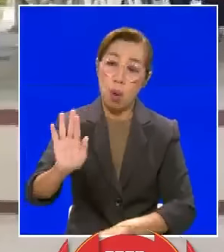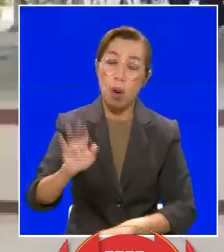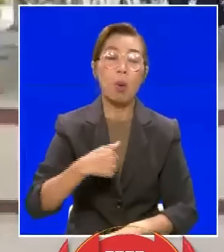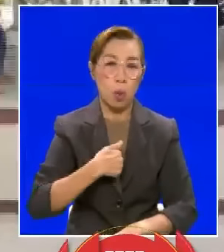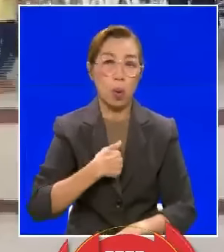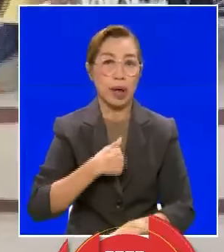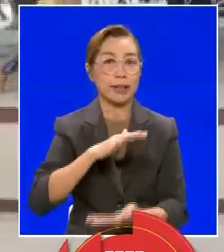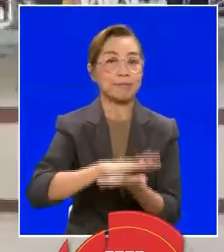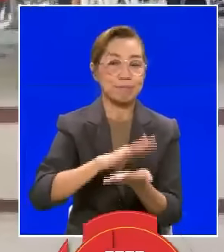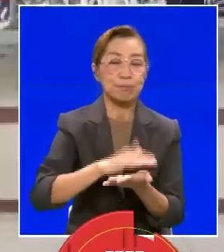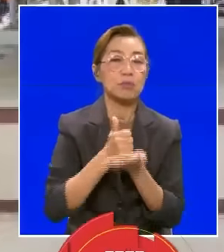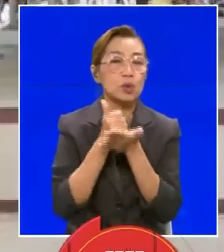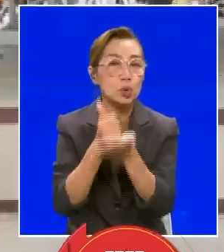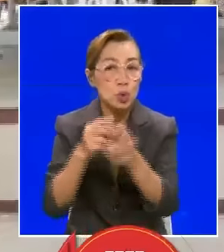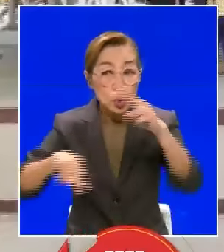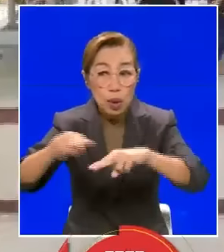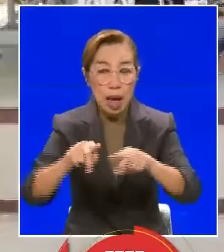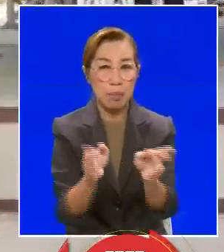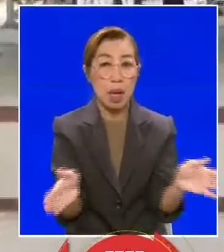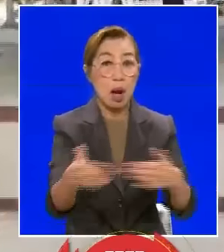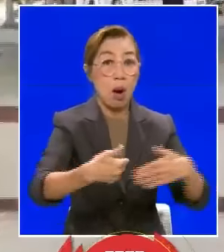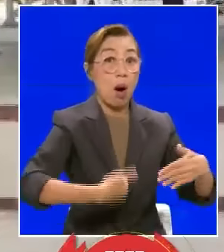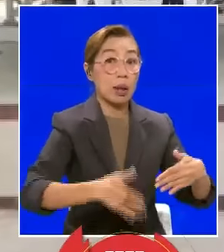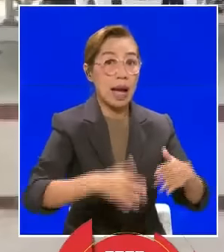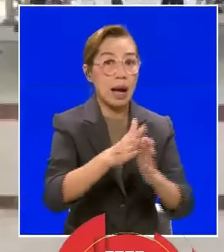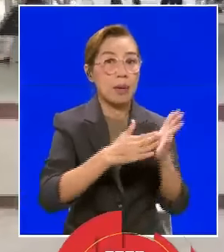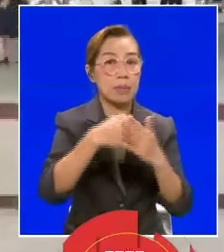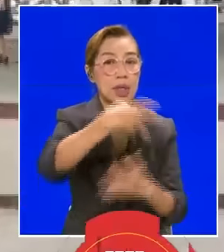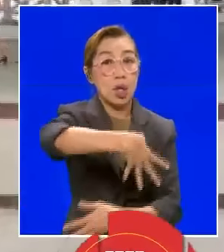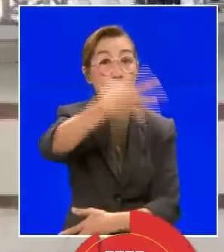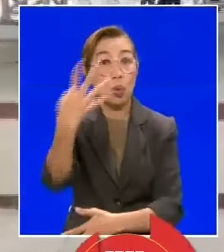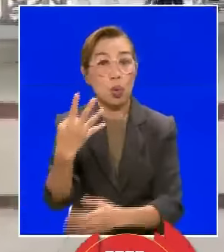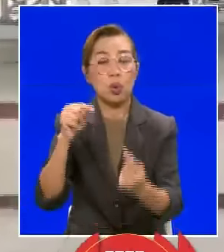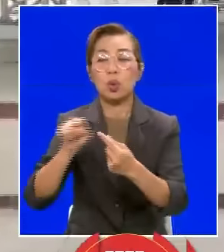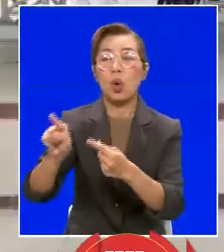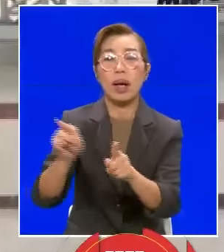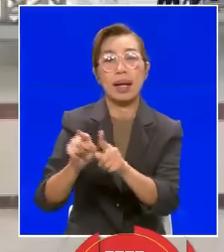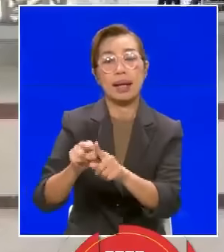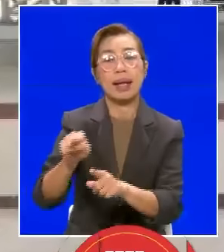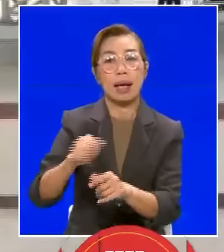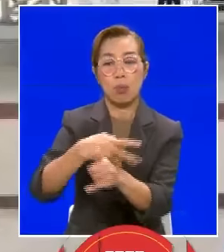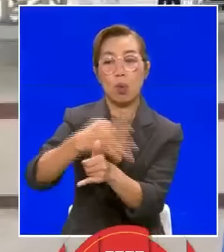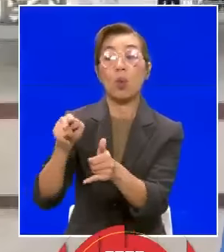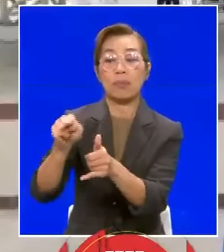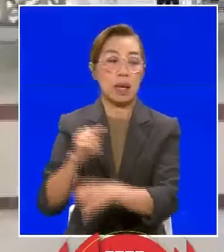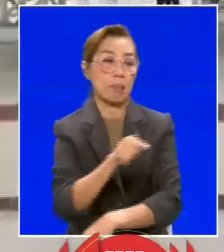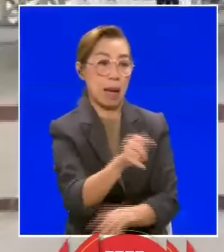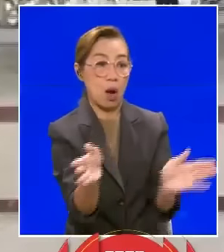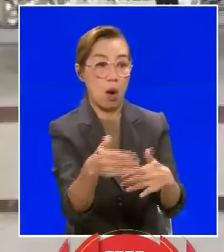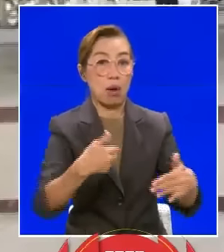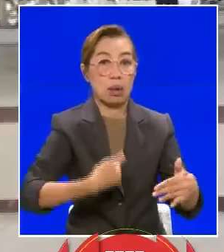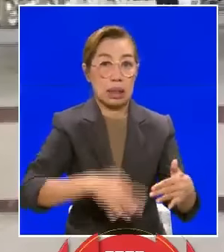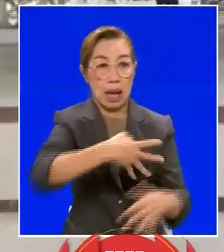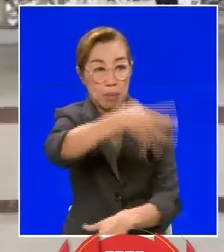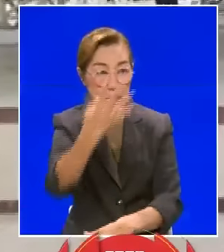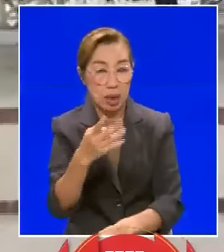พสิ่งอำนวยความสะดวกดูแลเขาอย่างเช่นห้องน้ำสีลุงที่เป็นห้องน้ำสำหรับเพศภาพเพศที่3หรือเพศทางเลือกมีห้องน้ำชายที่สะอ